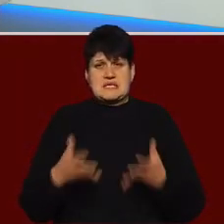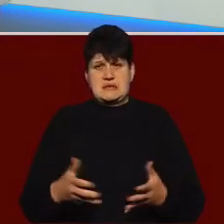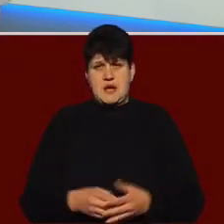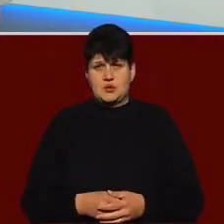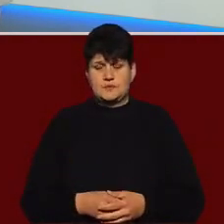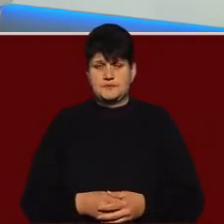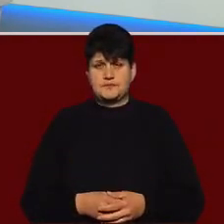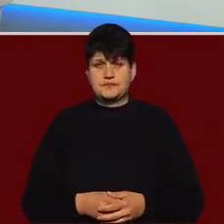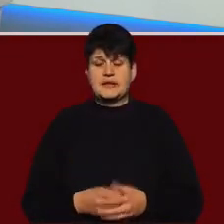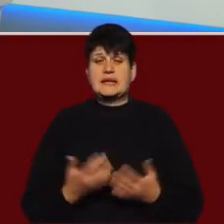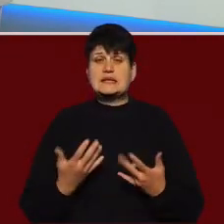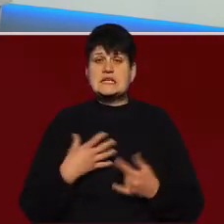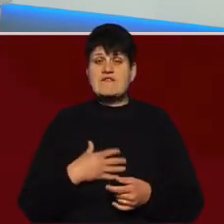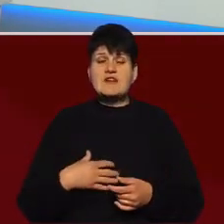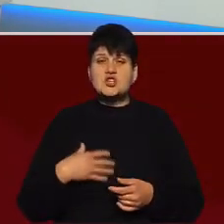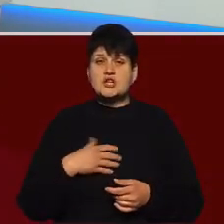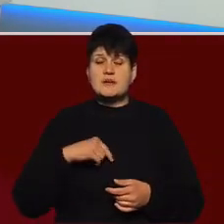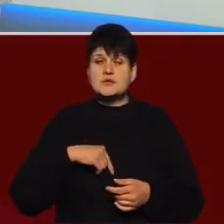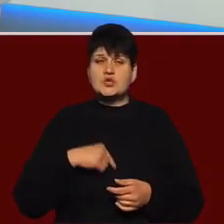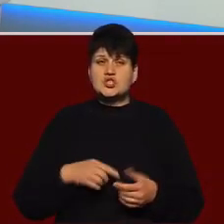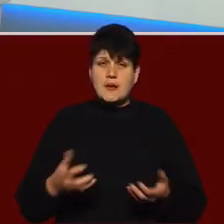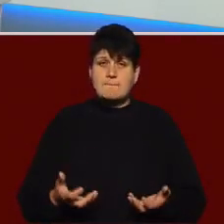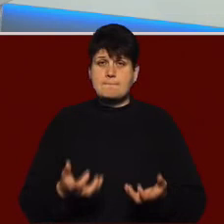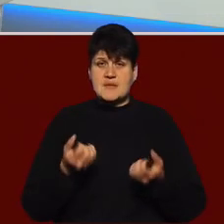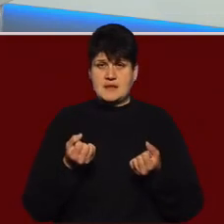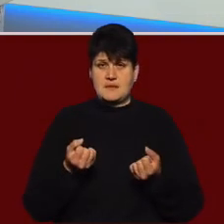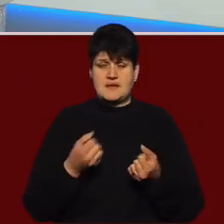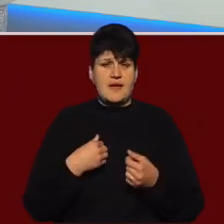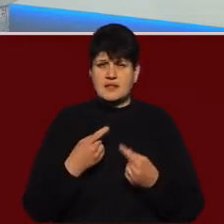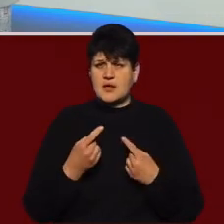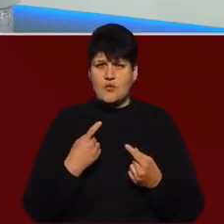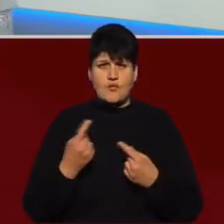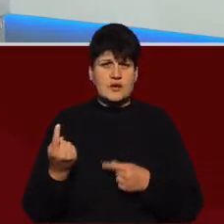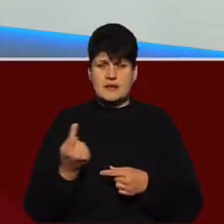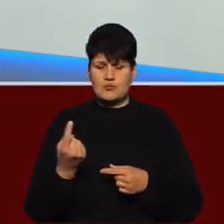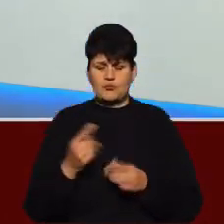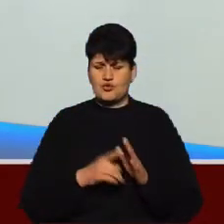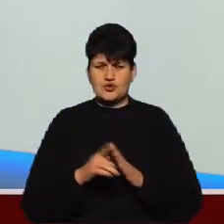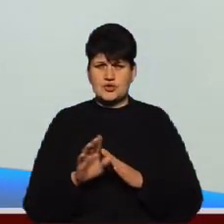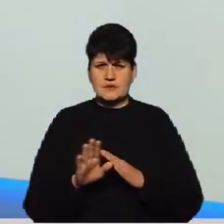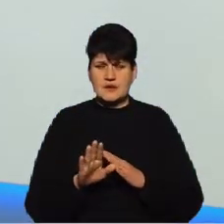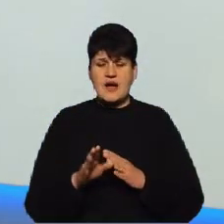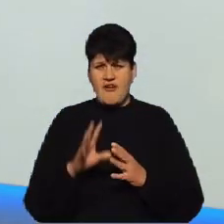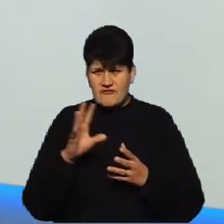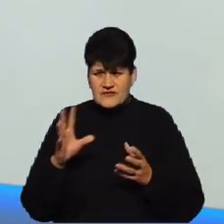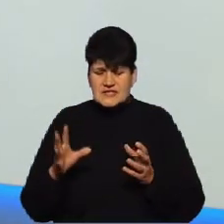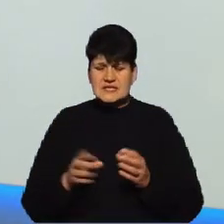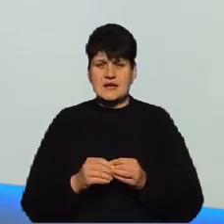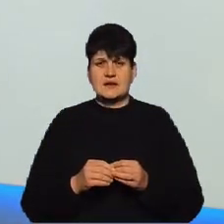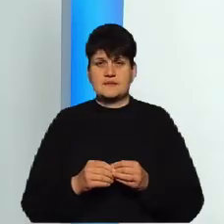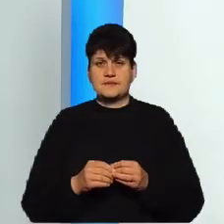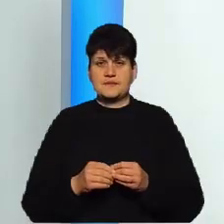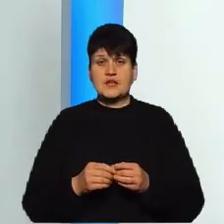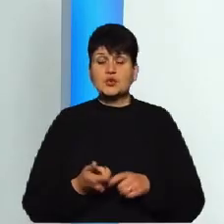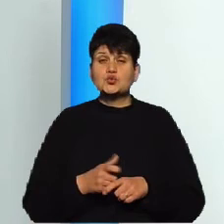Наскільки важлива така психологічна підтримка? Я не говорю взагалі на перших стадіях, коли виявлена хвороба, а взагалі для таких людей? Вона дуже важлива.